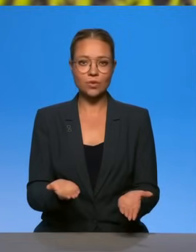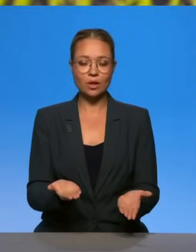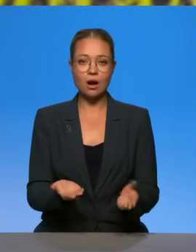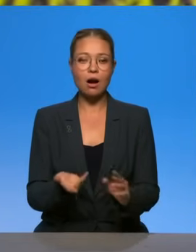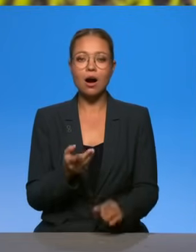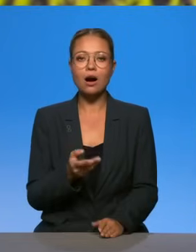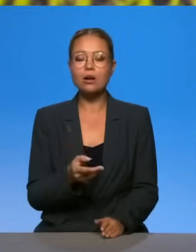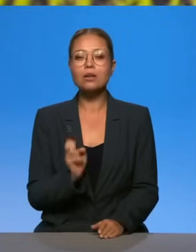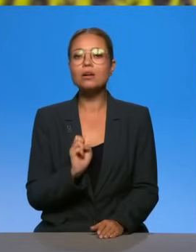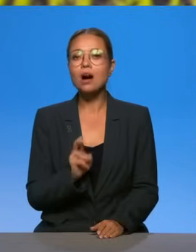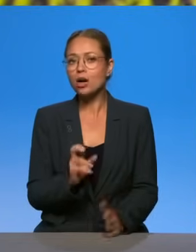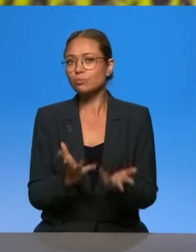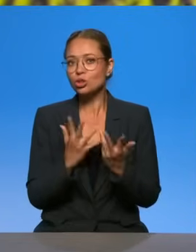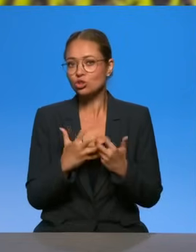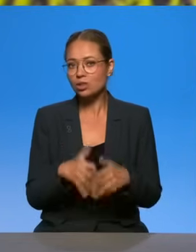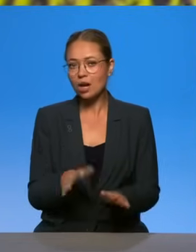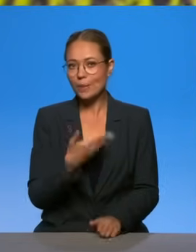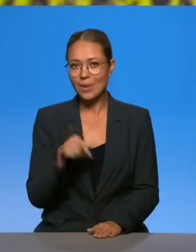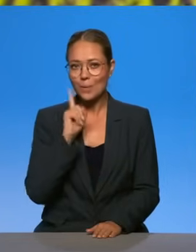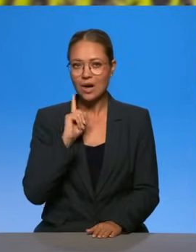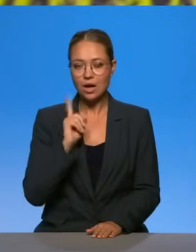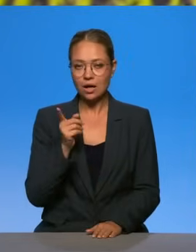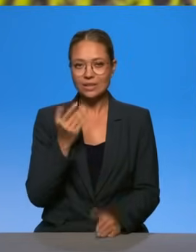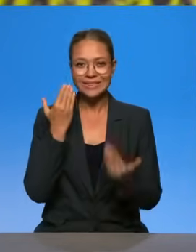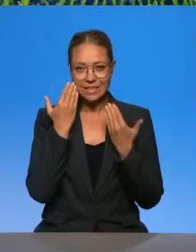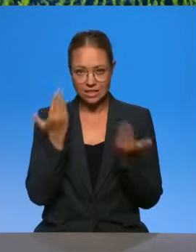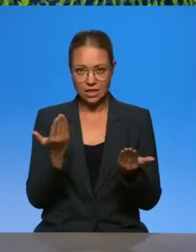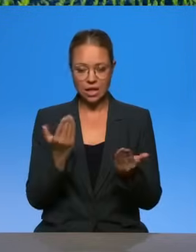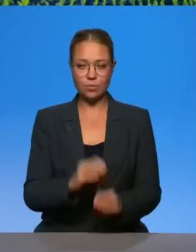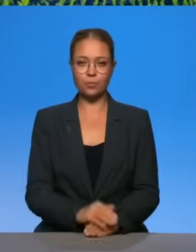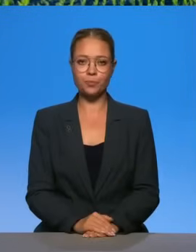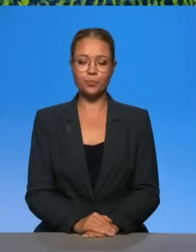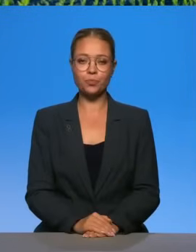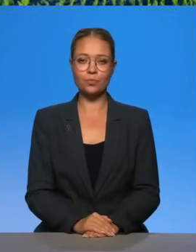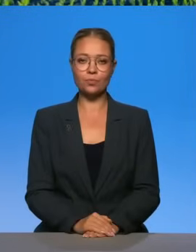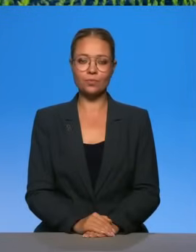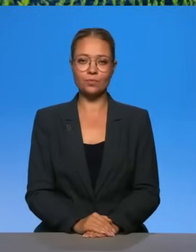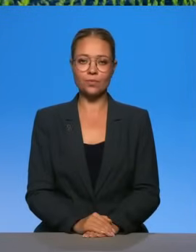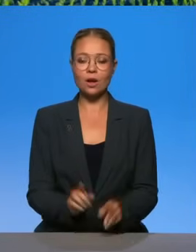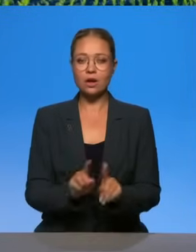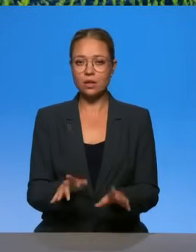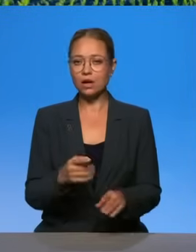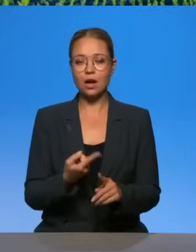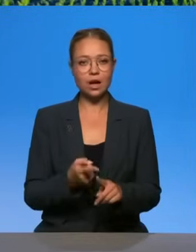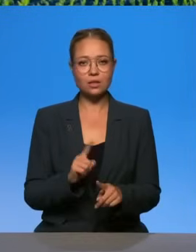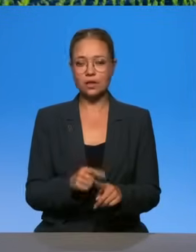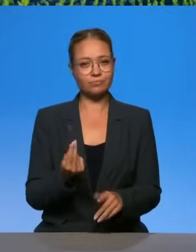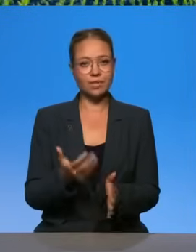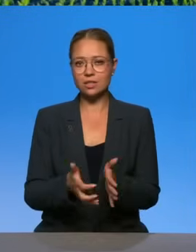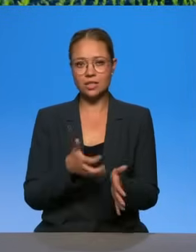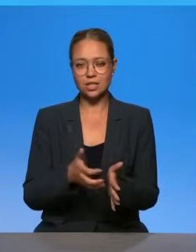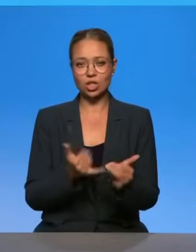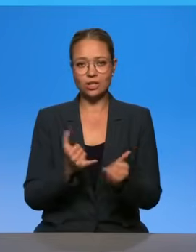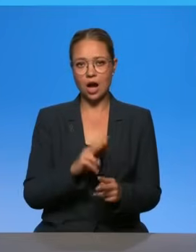критериев получились, мы пока еще не знаем, по крайней мере. А так вот, это очень недостаточная сумма для